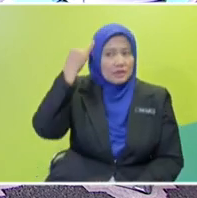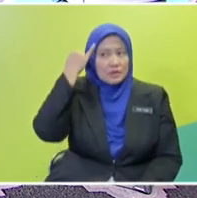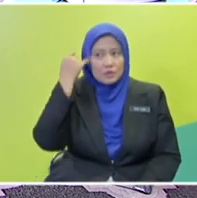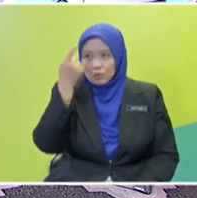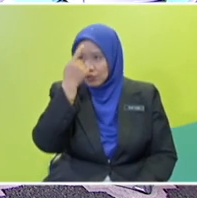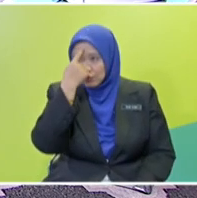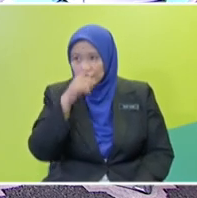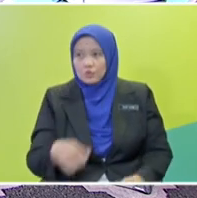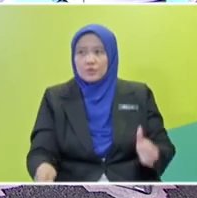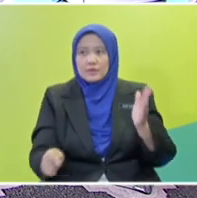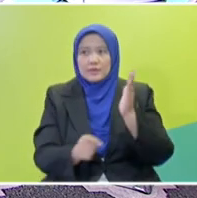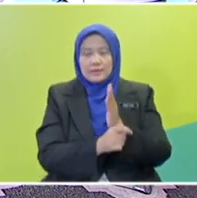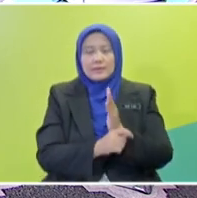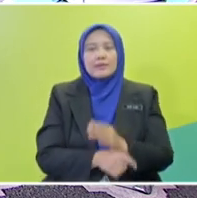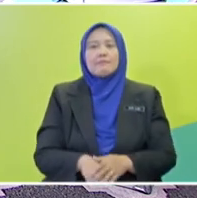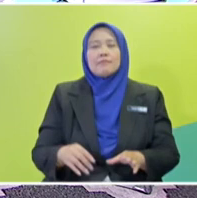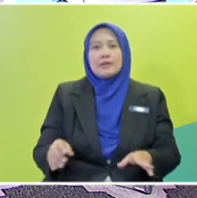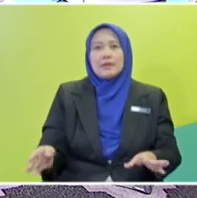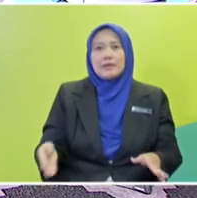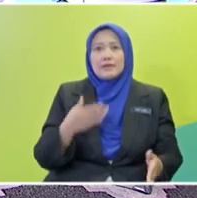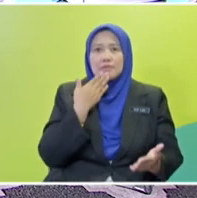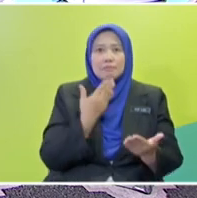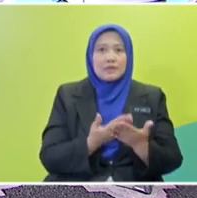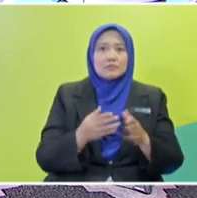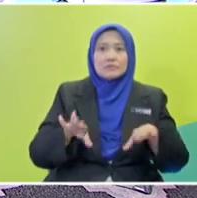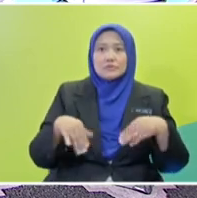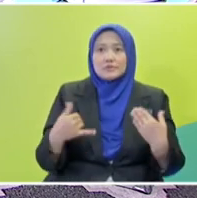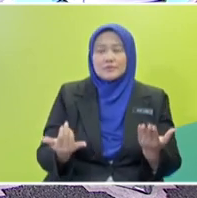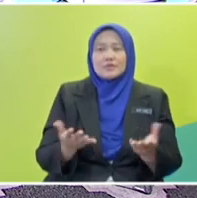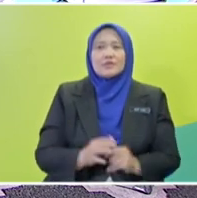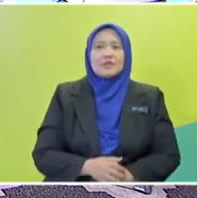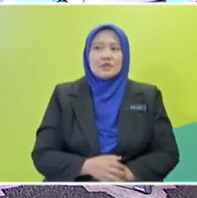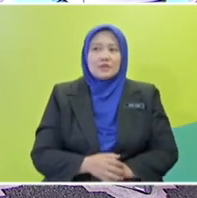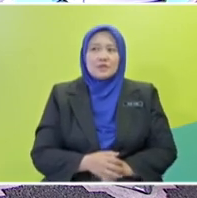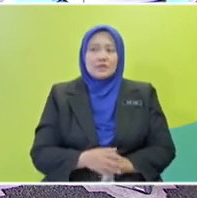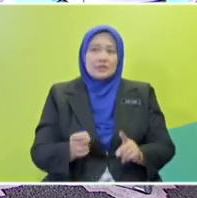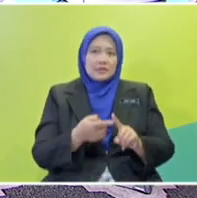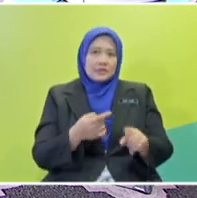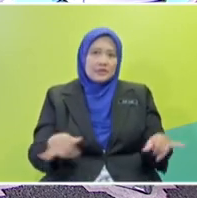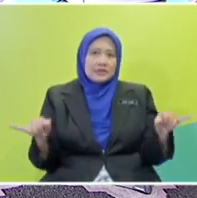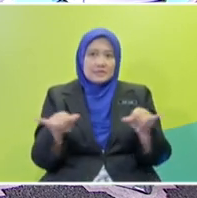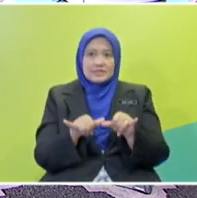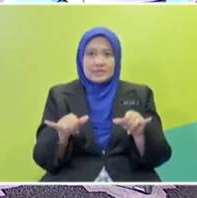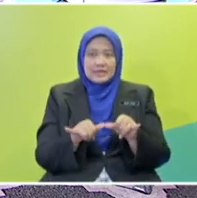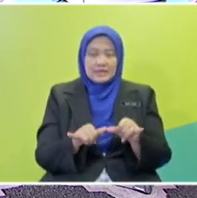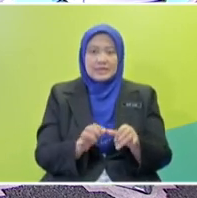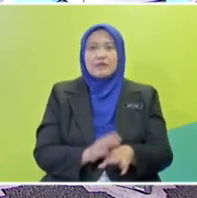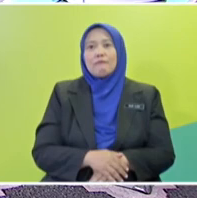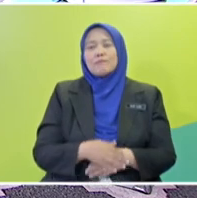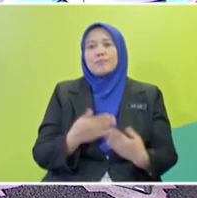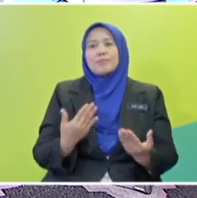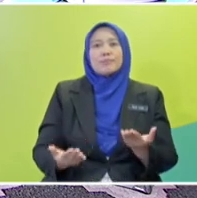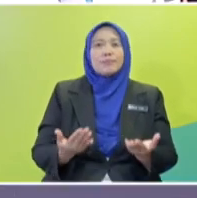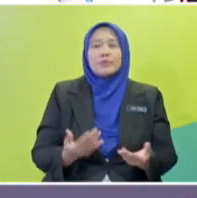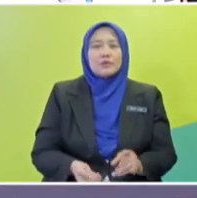penambah baik kan yang macam mana oke tak sebisanya Pak dari segi size savika